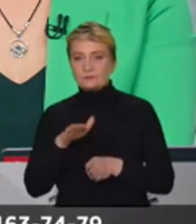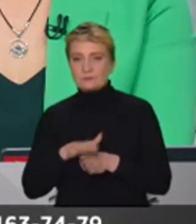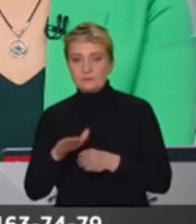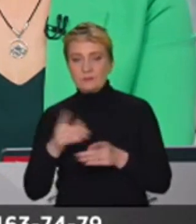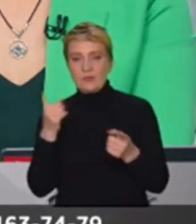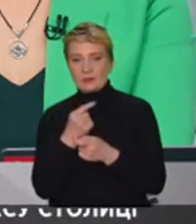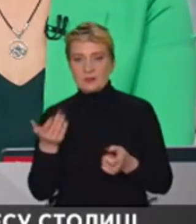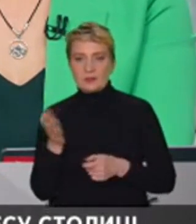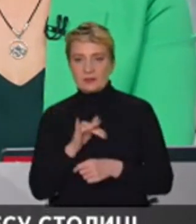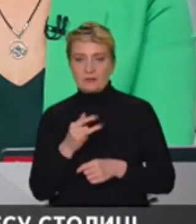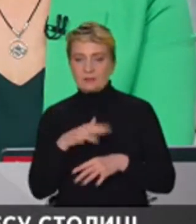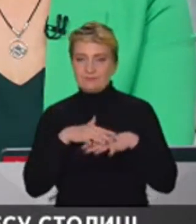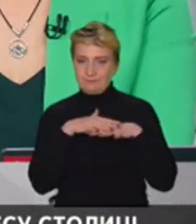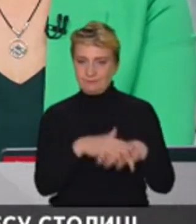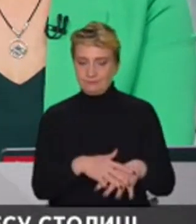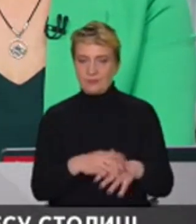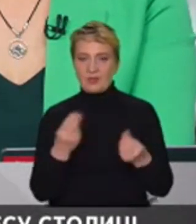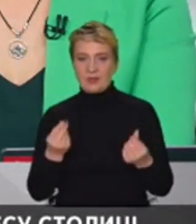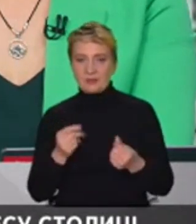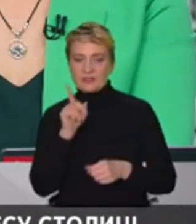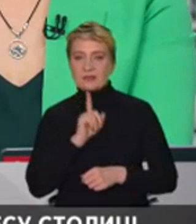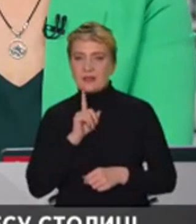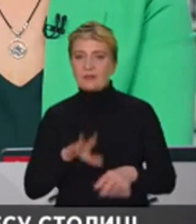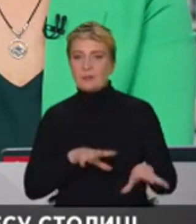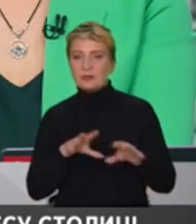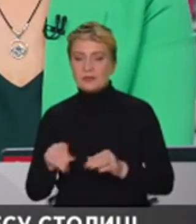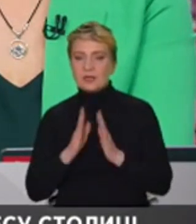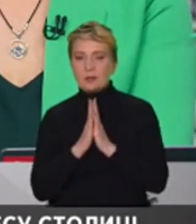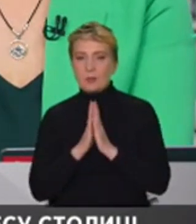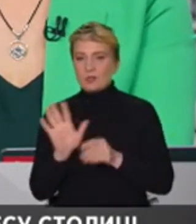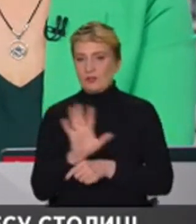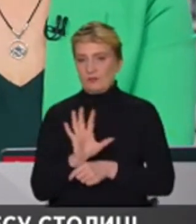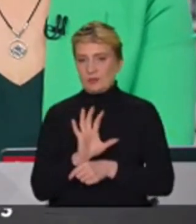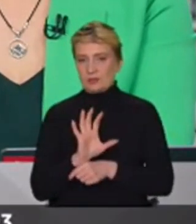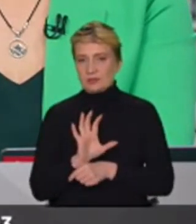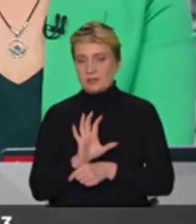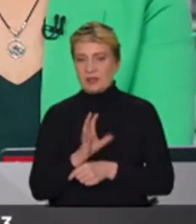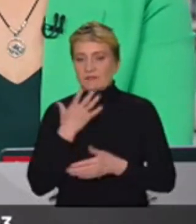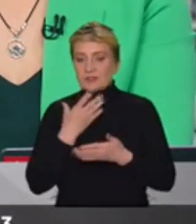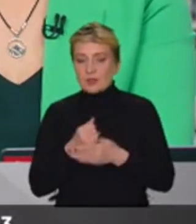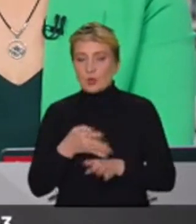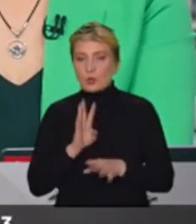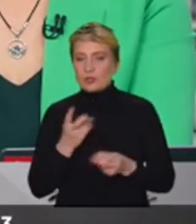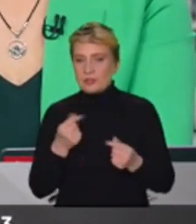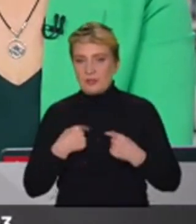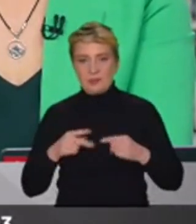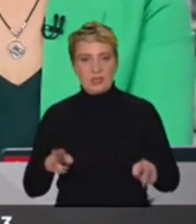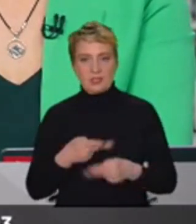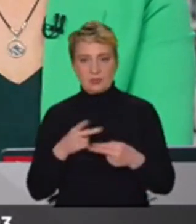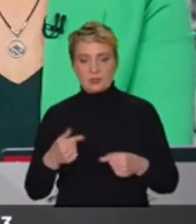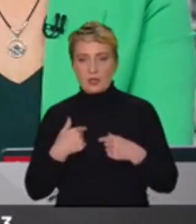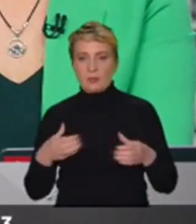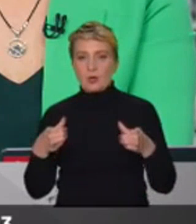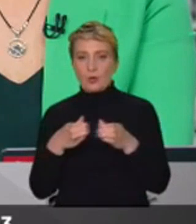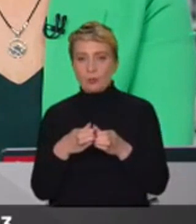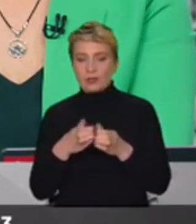давай мы тебе скинем денег на временную эмиграцию и тоже попросим фотографии». Я, в свою очередь, в деньгах не нуждалась, потому что у меня компания, в которой я работаю, очень